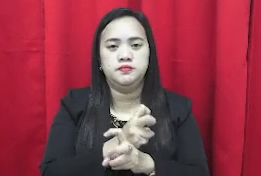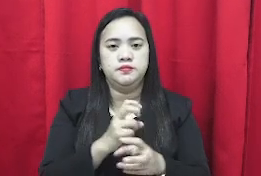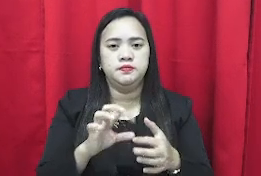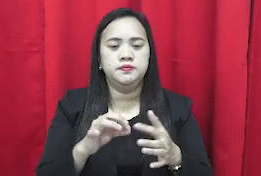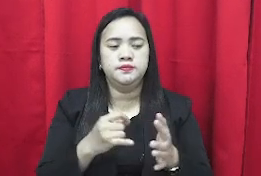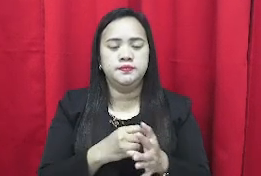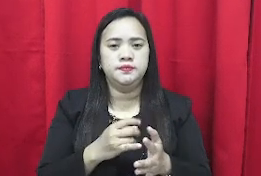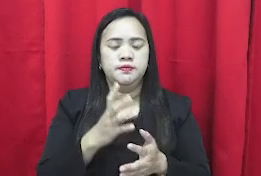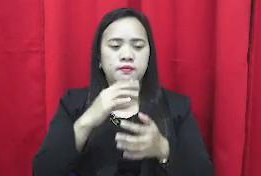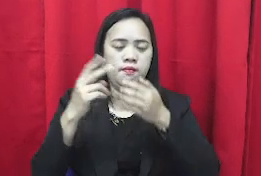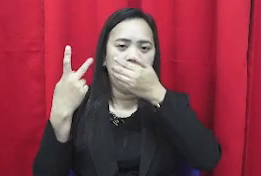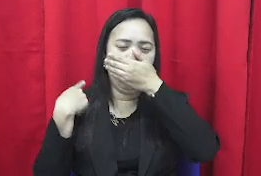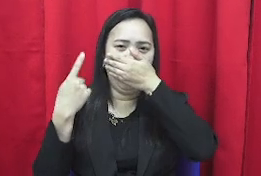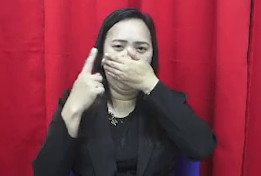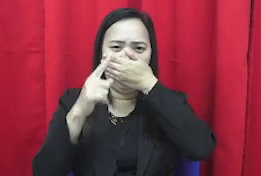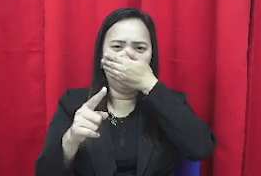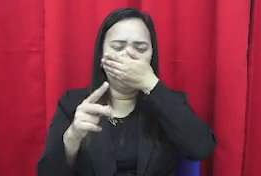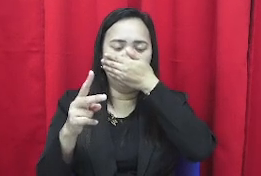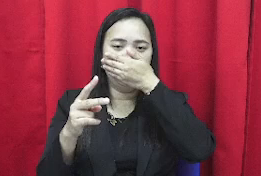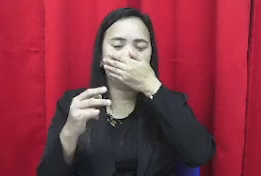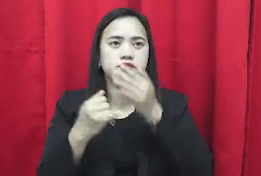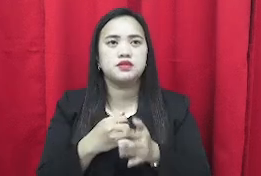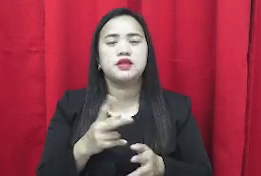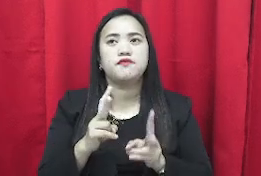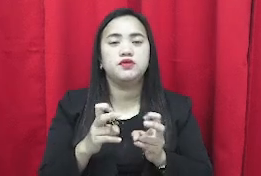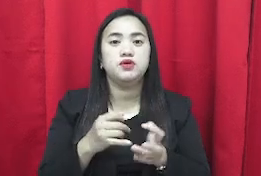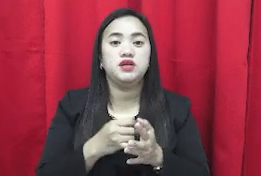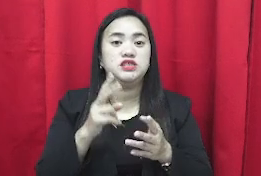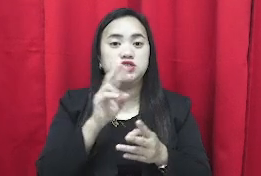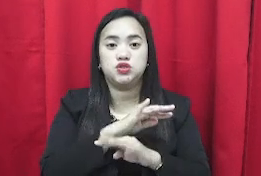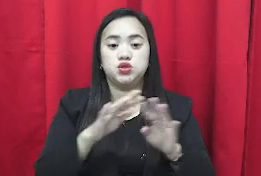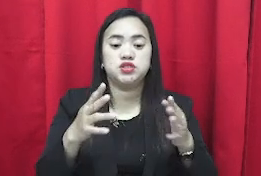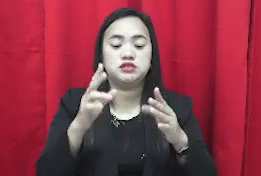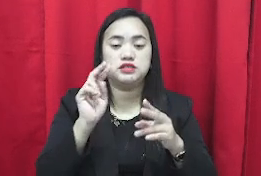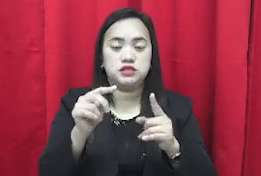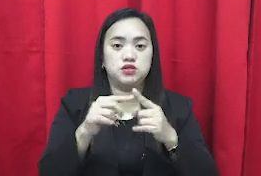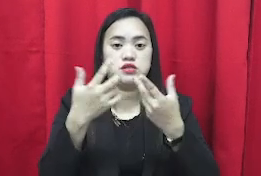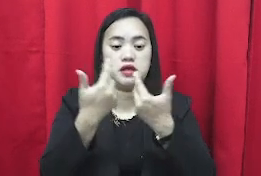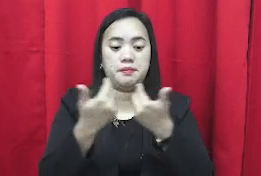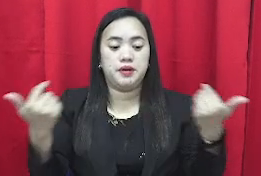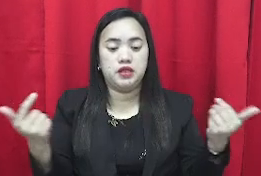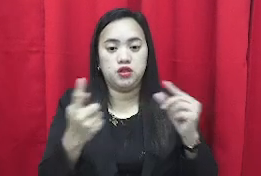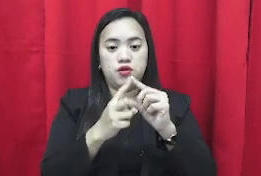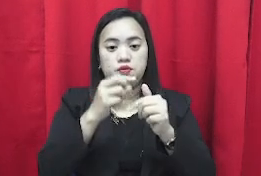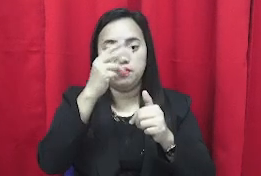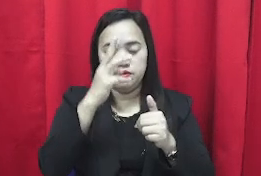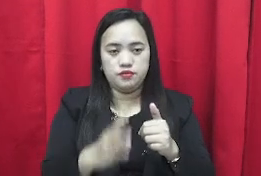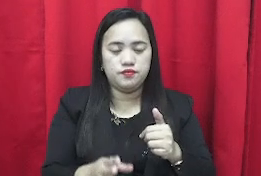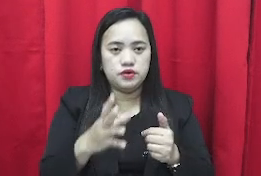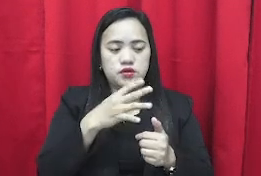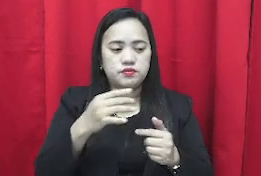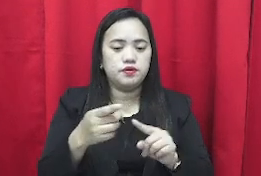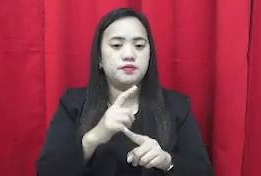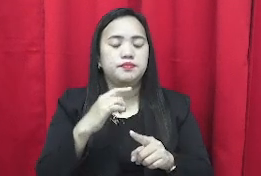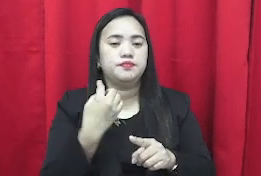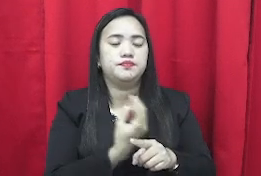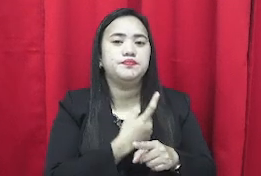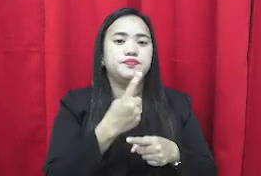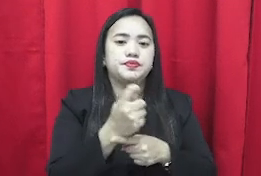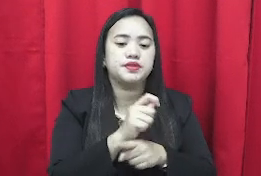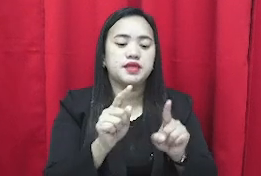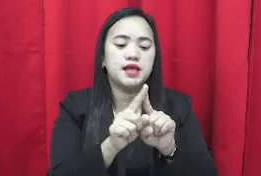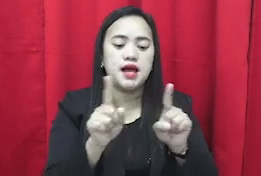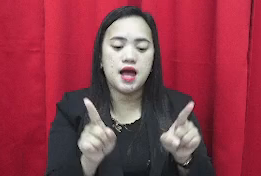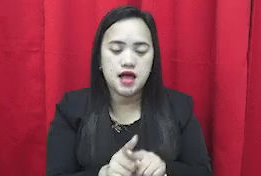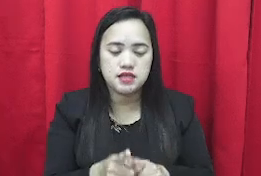nasa serbisyo hindi ko maaring ihiwalay yung salita ng Diyos yung theology sa aking buhay bilang isang